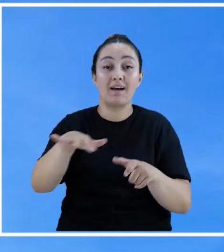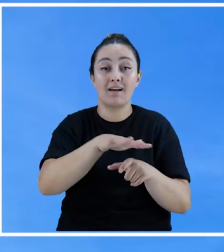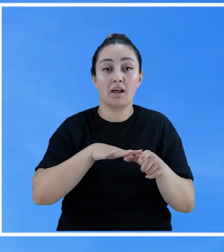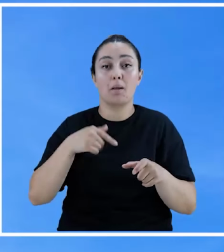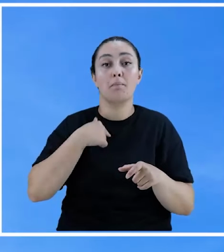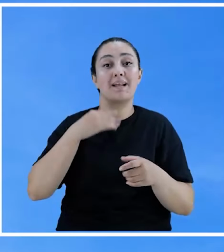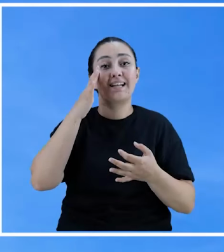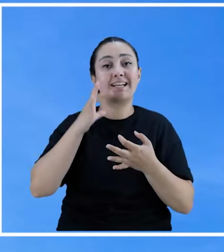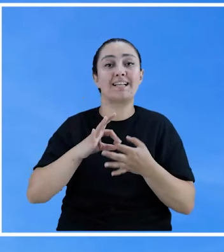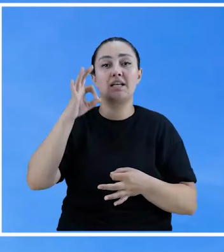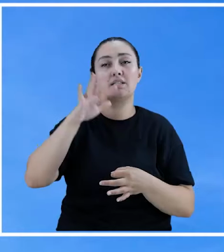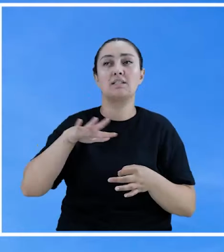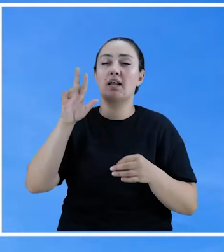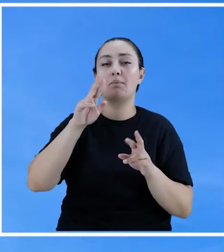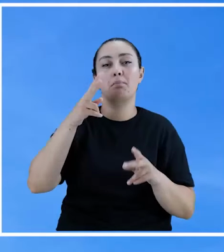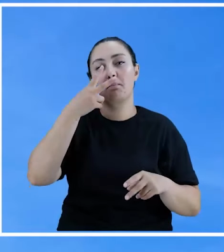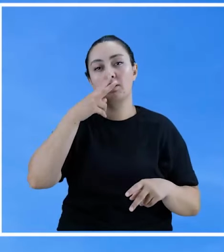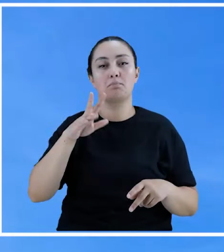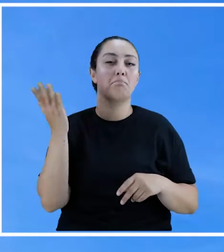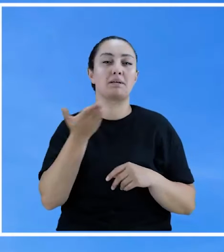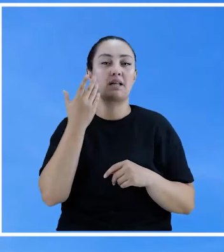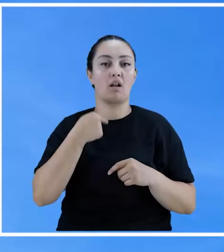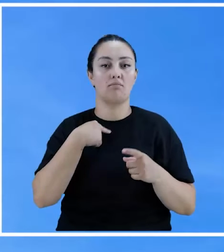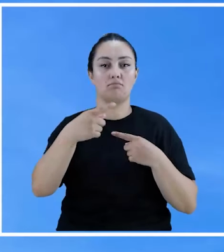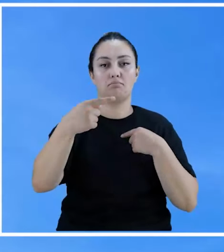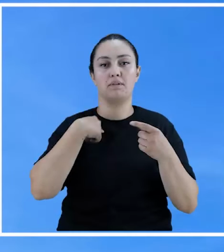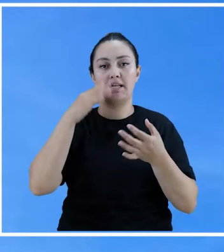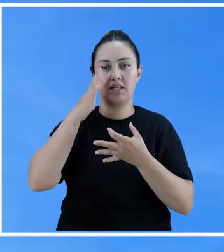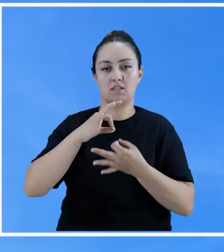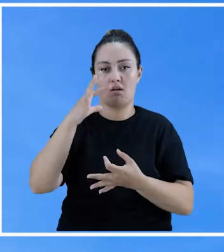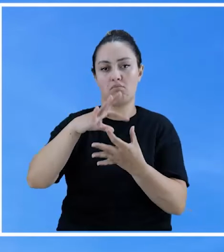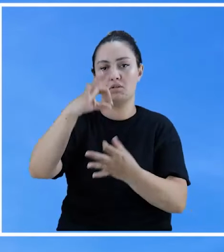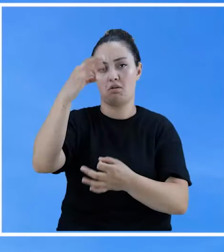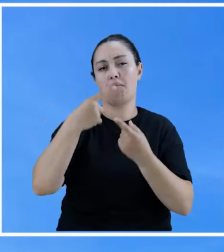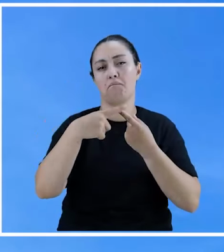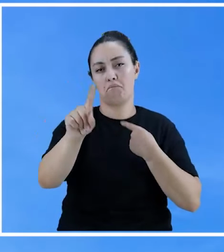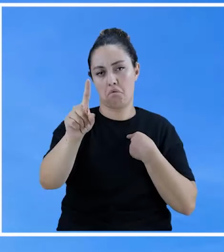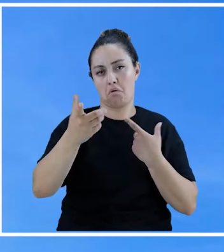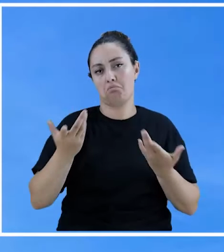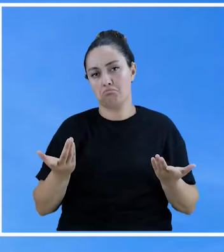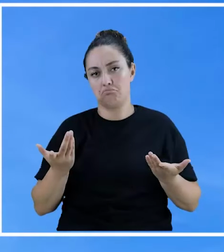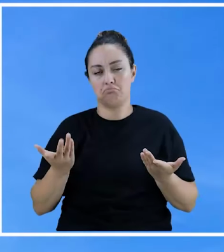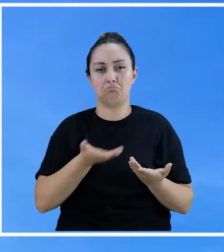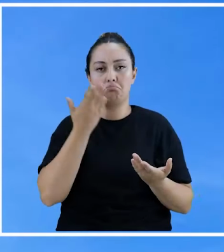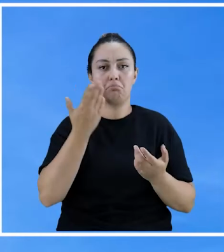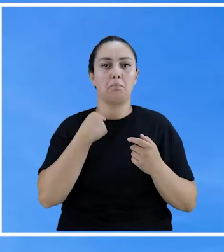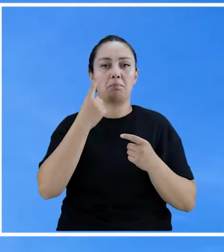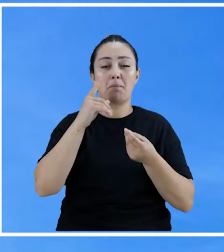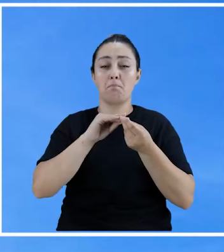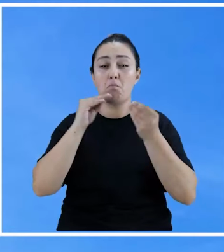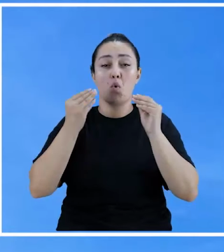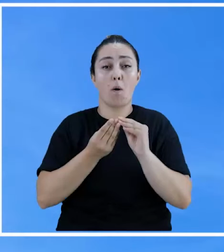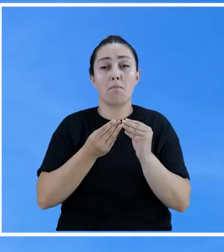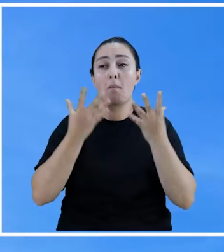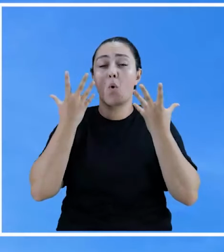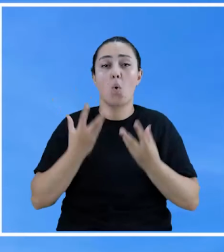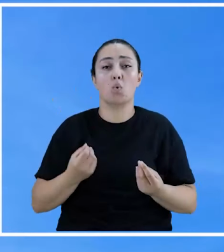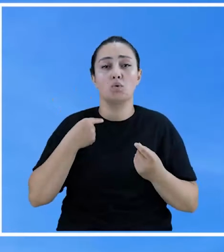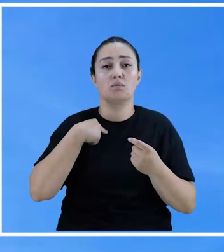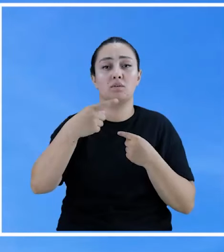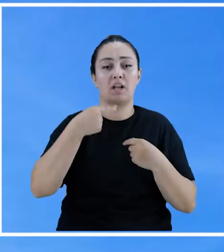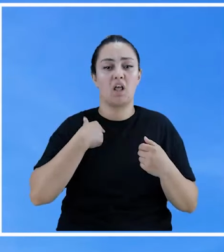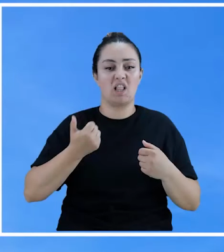zemini, ben bunları insanlara benzetiyorum. Mesela hepimiz nasıl birbirinden farklıyız, değil mi? Mesela bir yük altında, bir problem